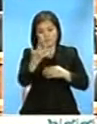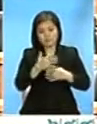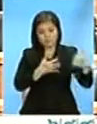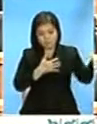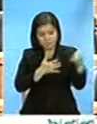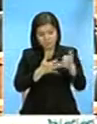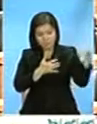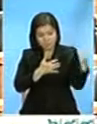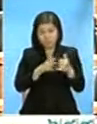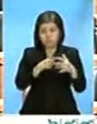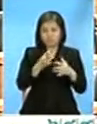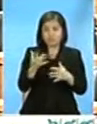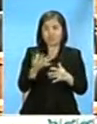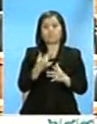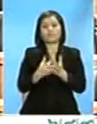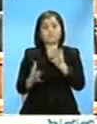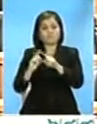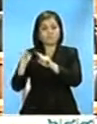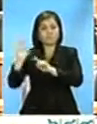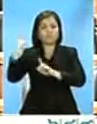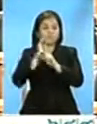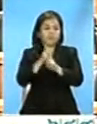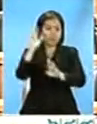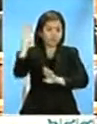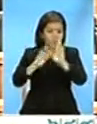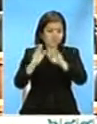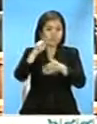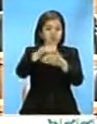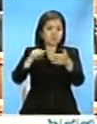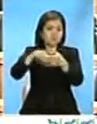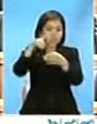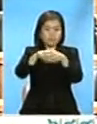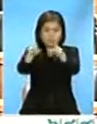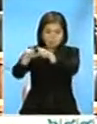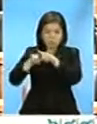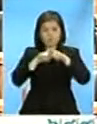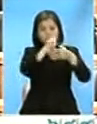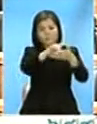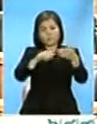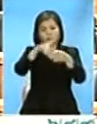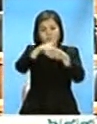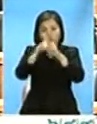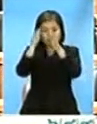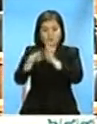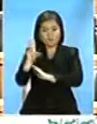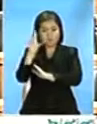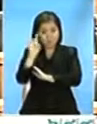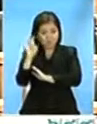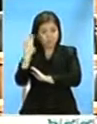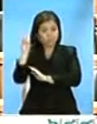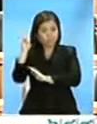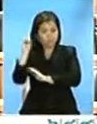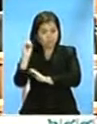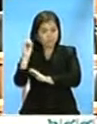แล้วถึงเราไม่ชอบอีกเรื่องนึงนั่นคือประชาธิปไตยนั่นคือการเลือกตั้งทุกท่านก็มาจากการเลือกตั้ง160ก็ดีท่านโทษ